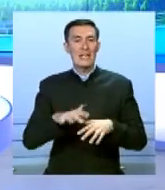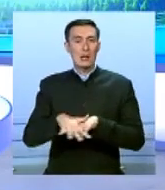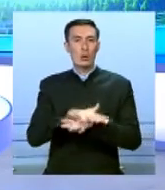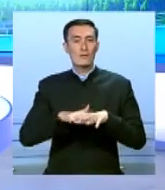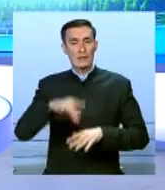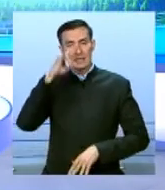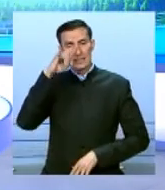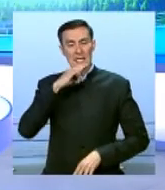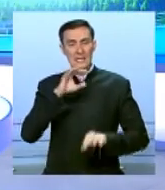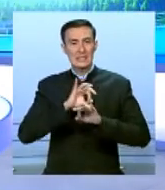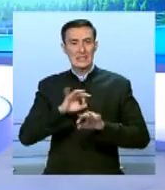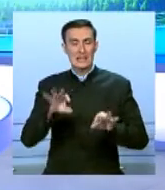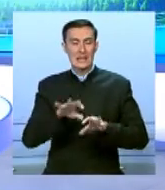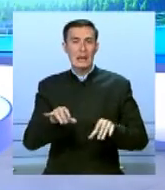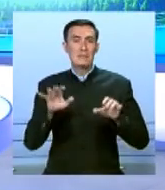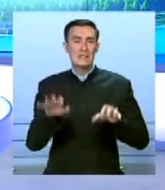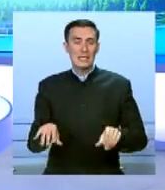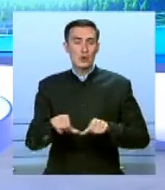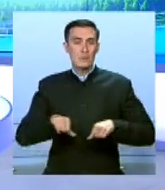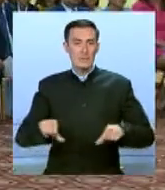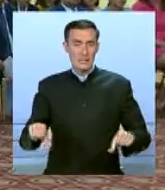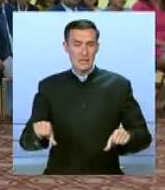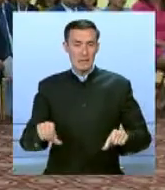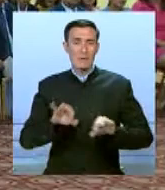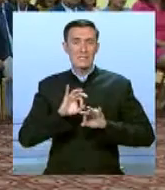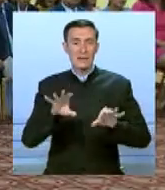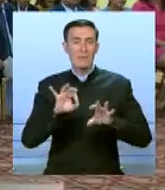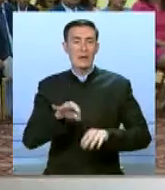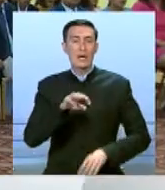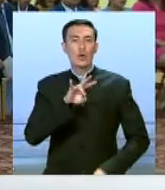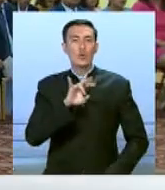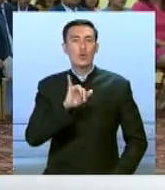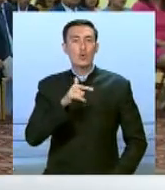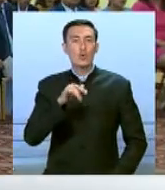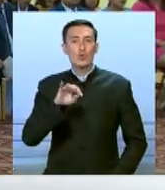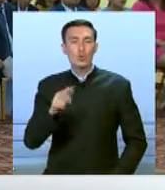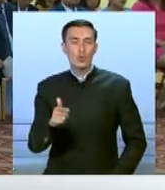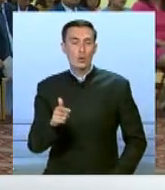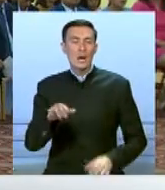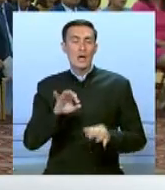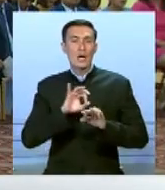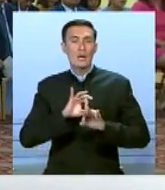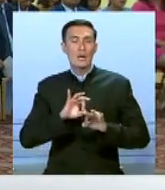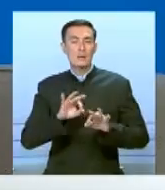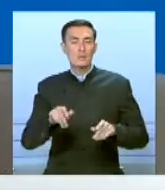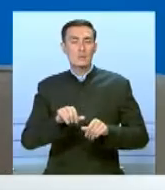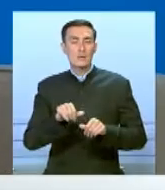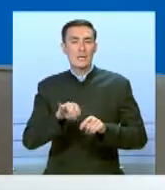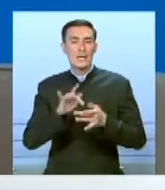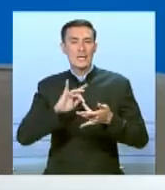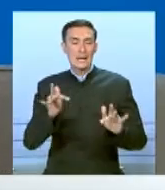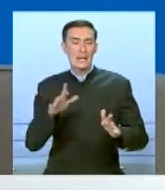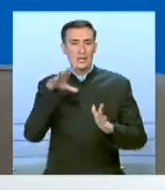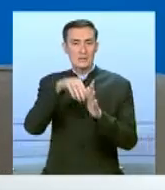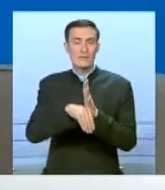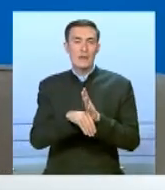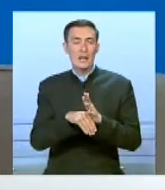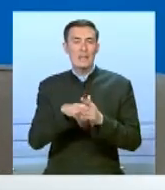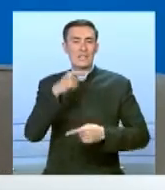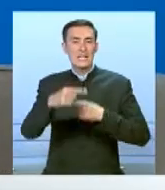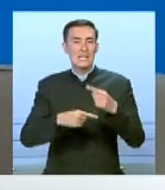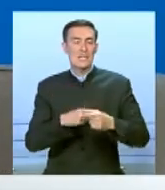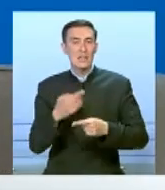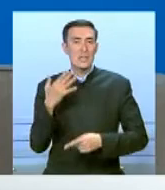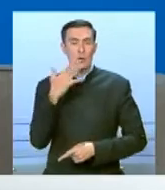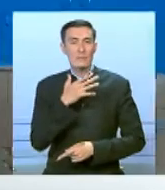рассказала председатель комитета ведомства. По словам Нургуль Маумерлиновой, разработчики соберут на ресурсе все наследие народа,